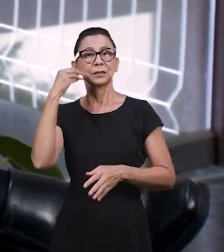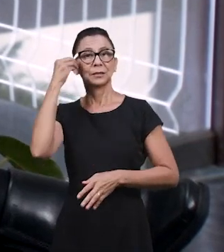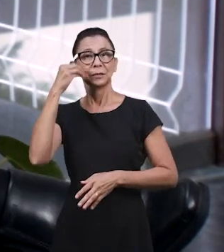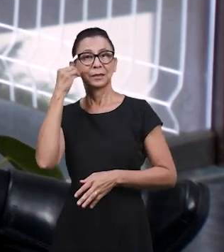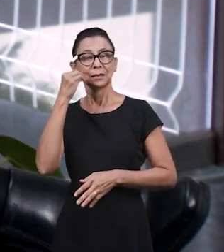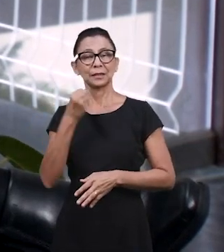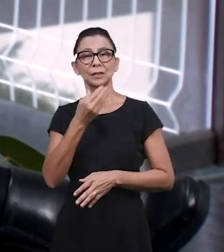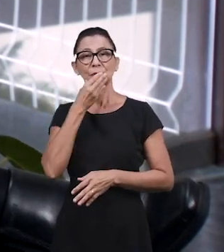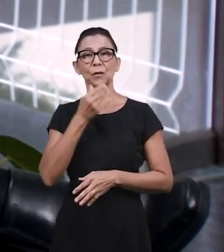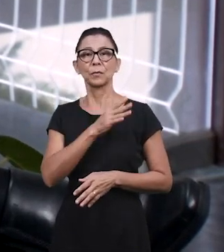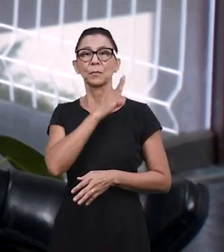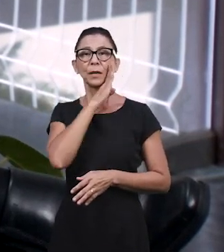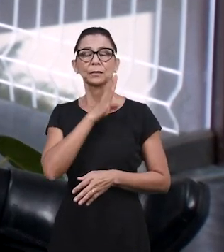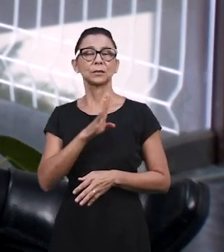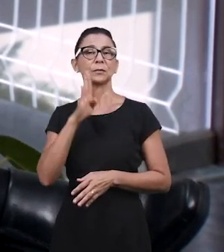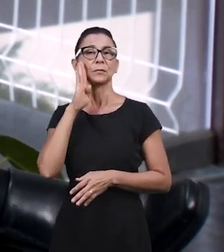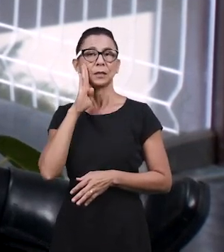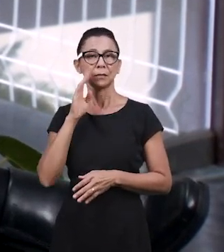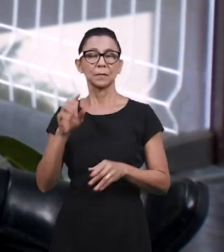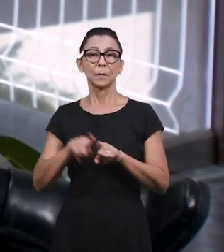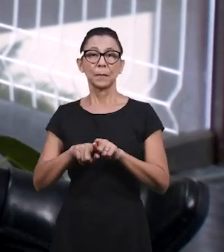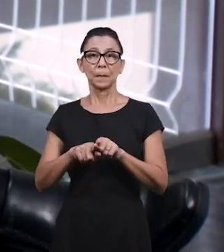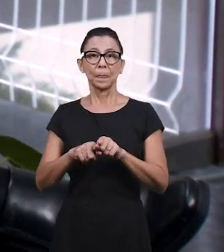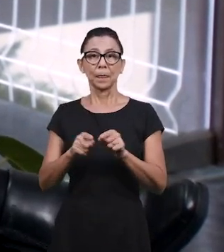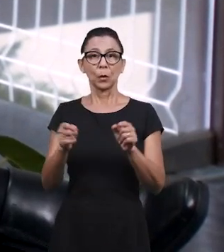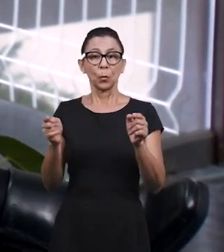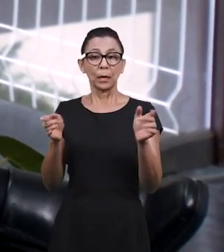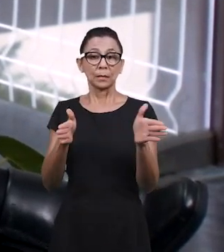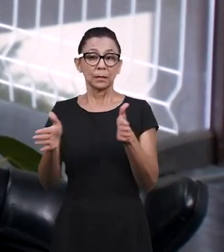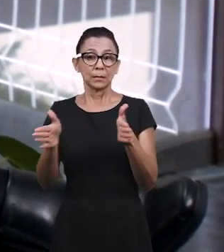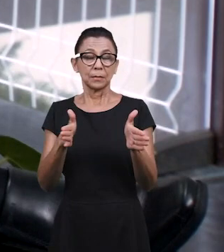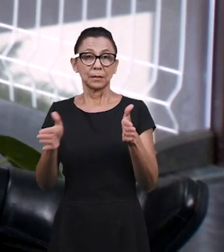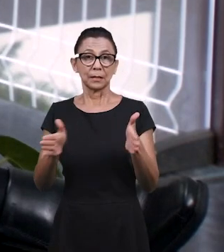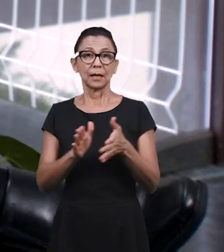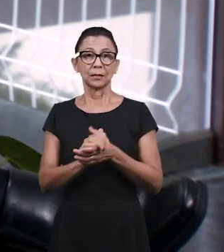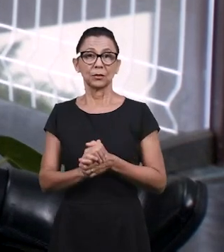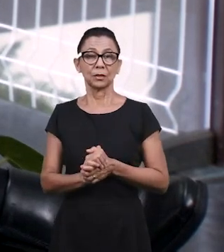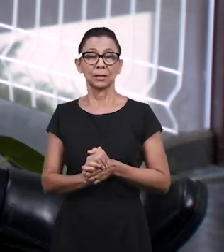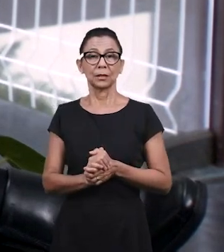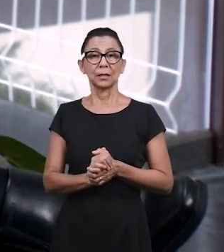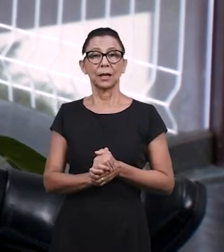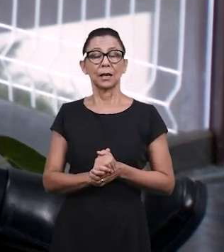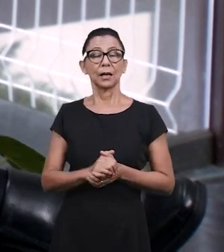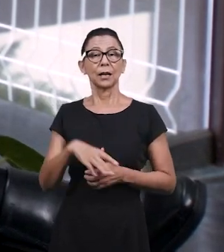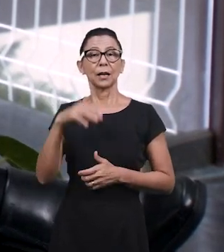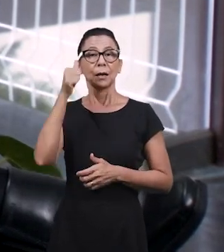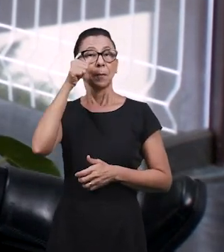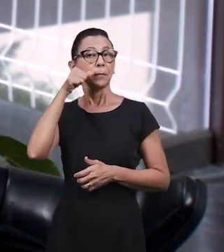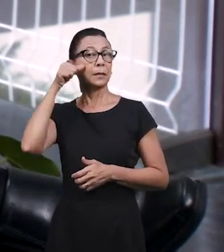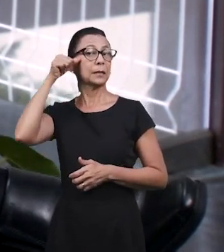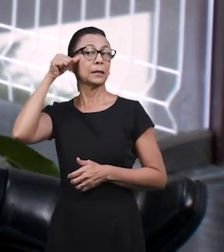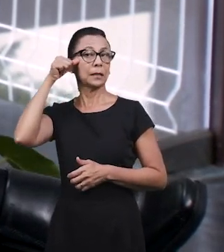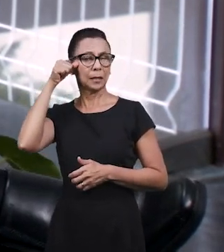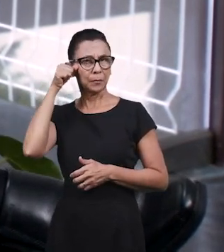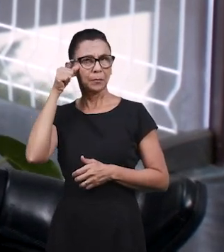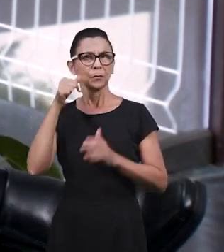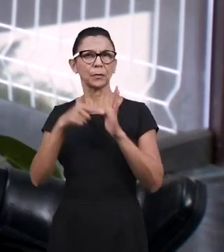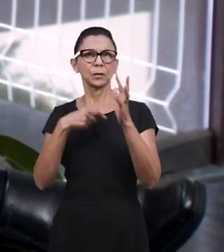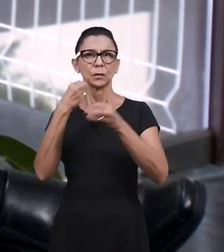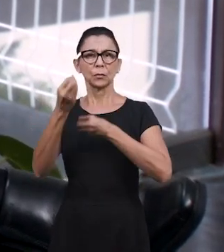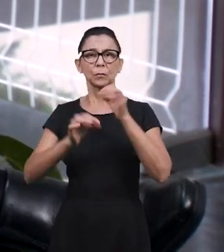de l'expérience de Bartimée. Dans le volet accessibilité, le docteur Marie Amine nous parlera sur la préparation